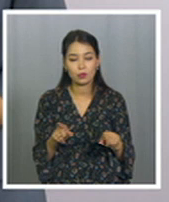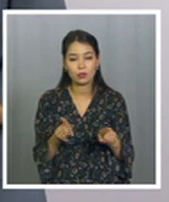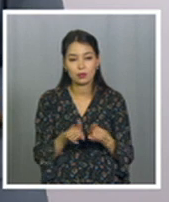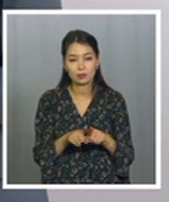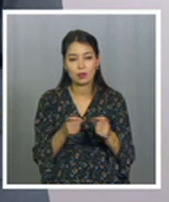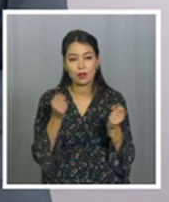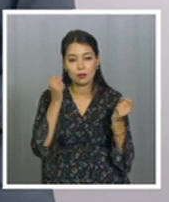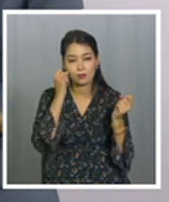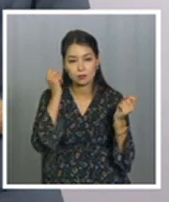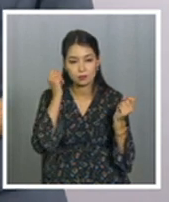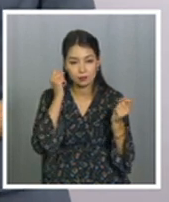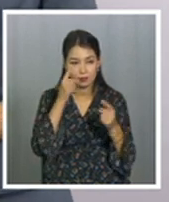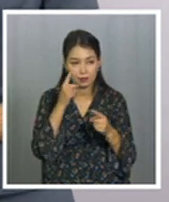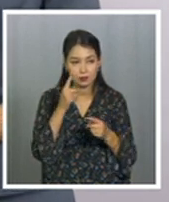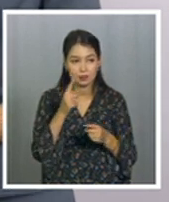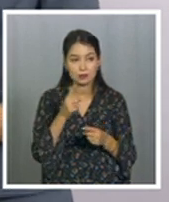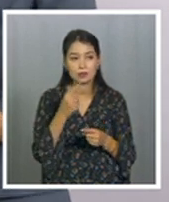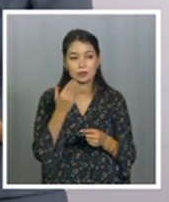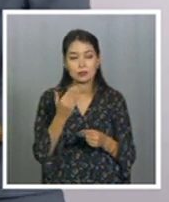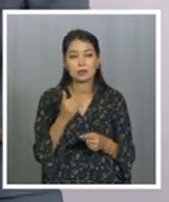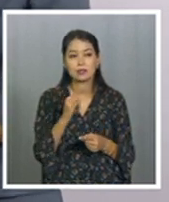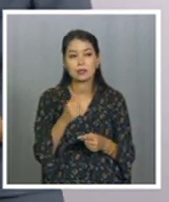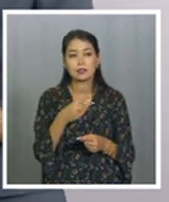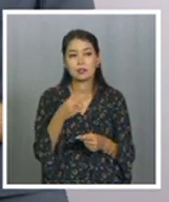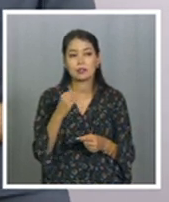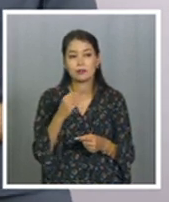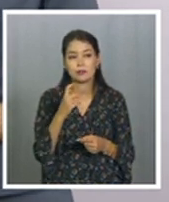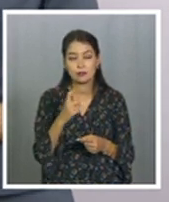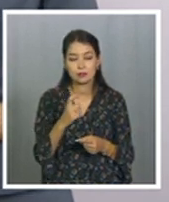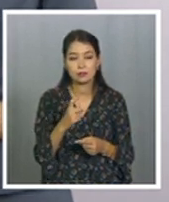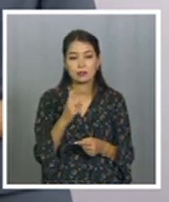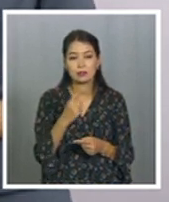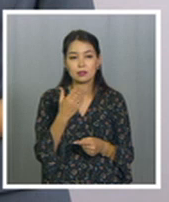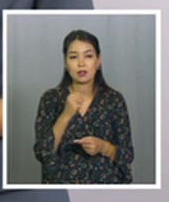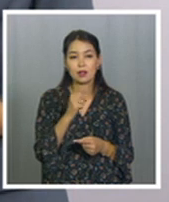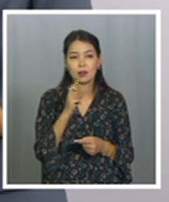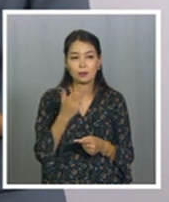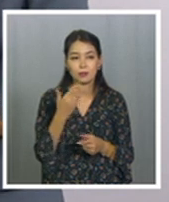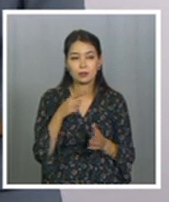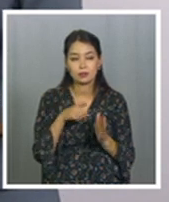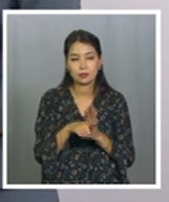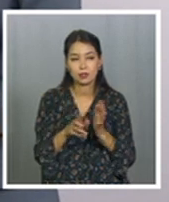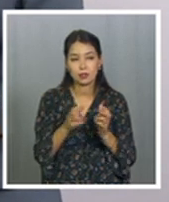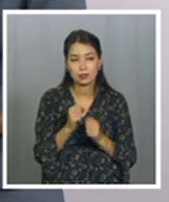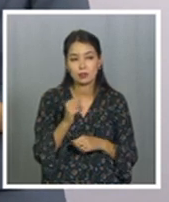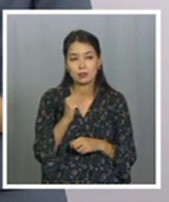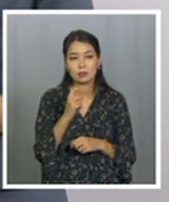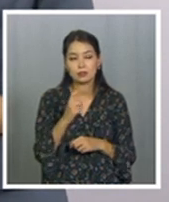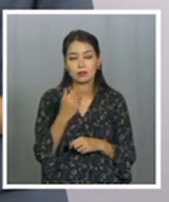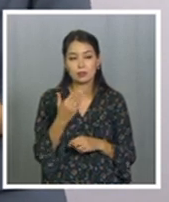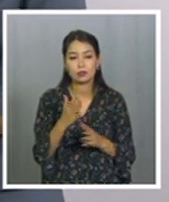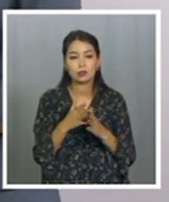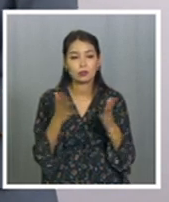анықталады. Y-тен X-тен F, X, AB кесіндісінен алынған, FX үлкен етен